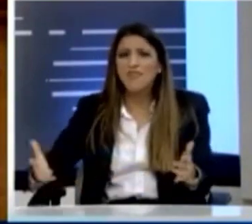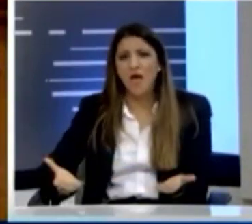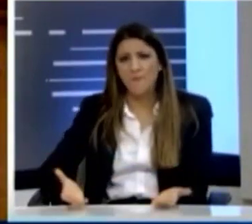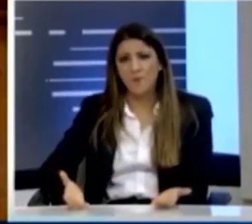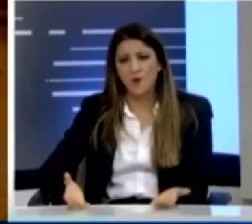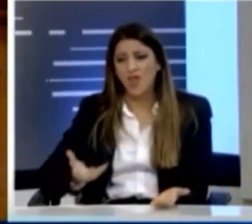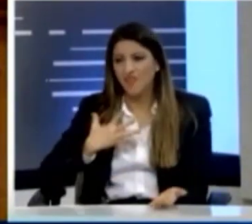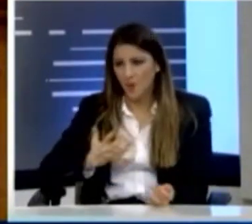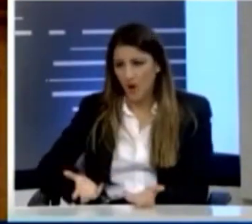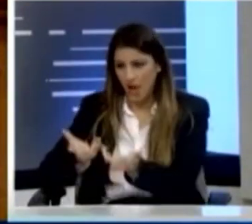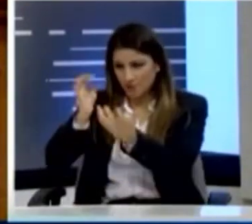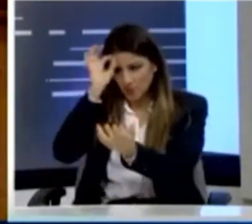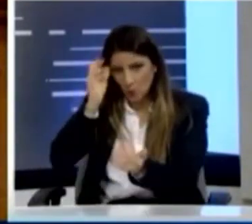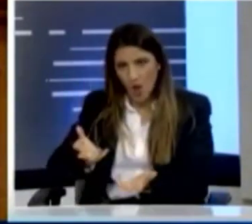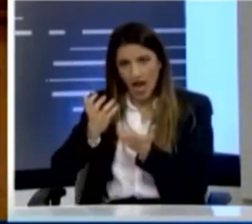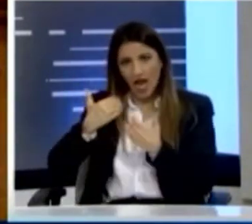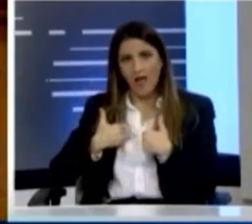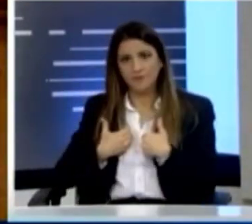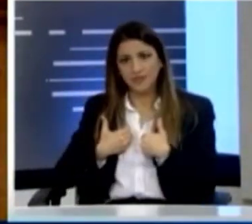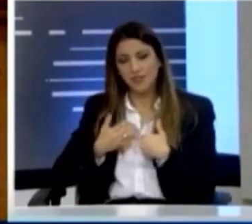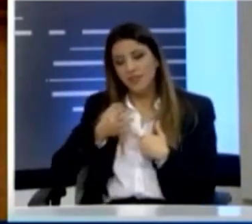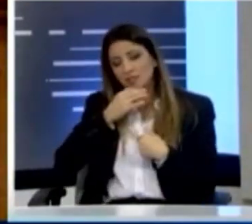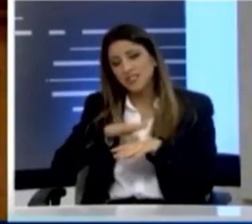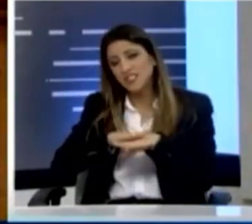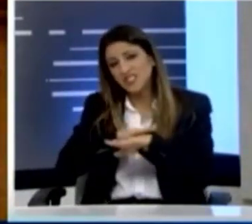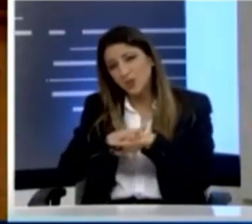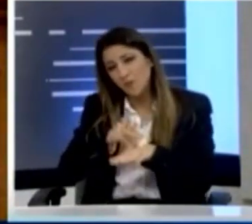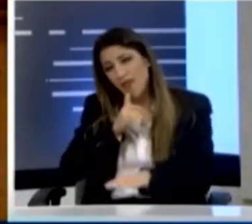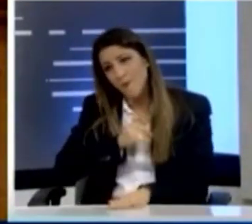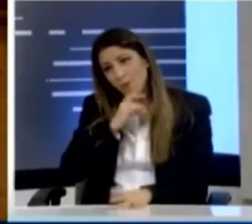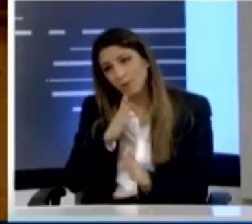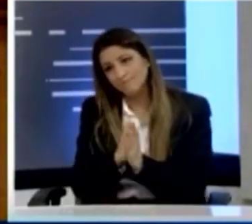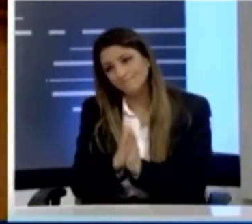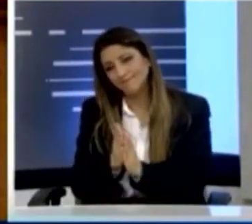ο σύζυγος. Τη ζητώ συγγνώμη και τη ζητώ να κάνει υπομονή. Θα μου επιτρέψετε.